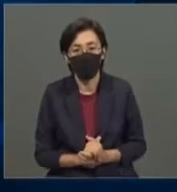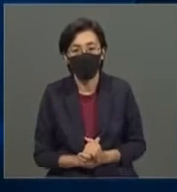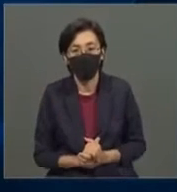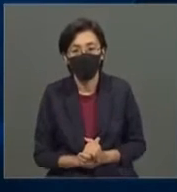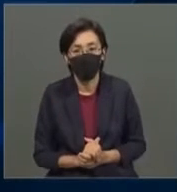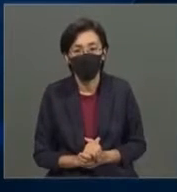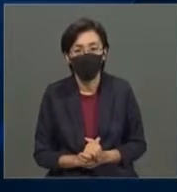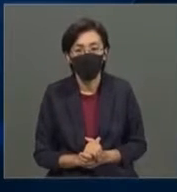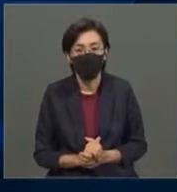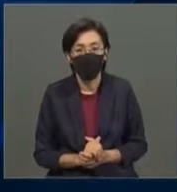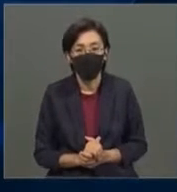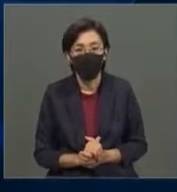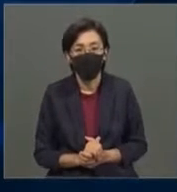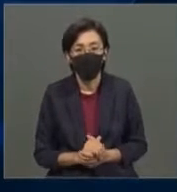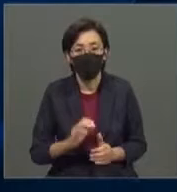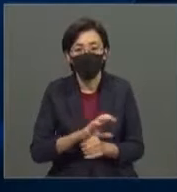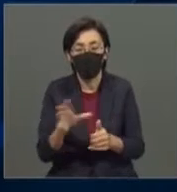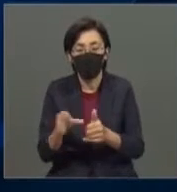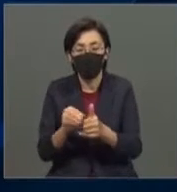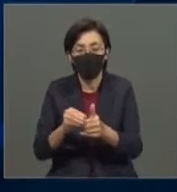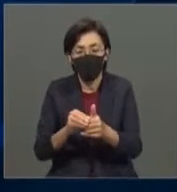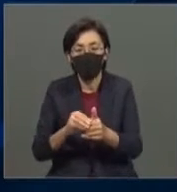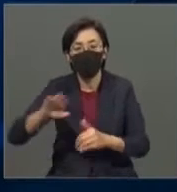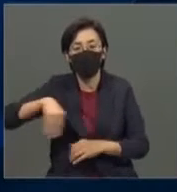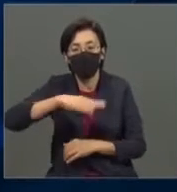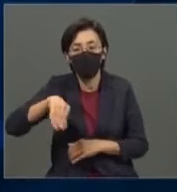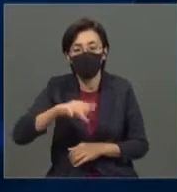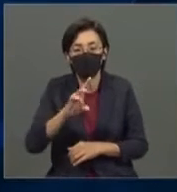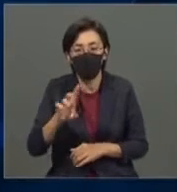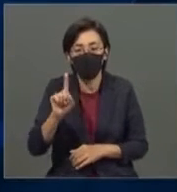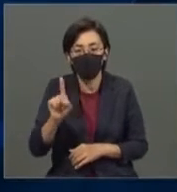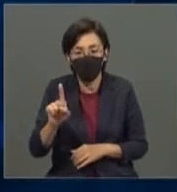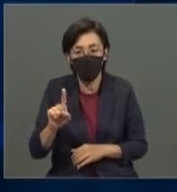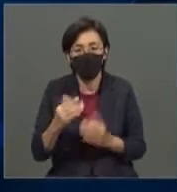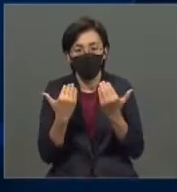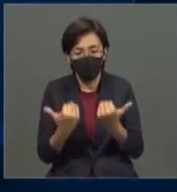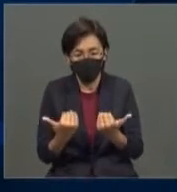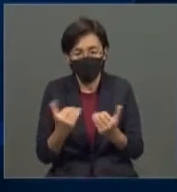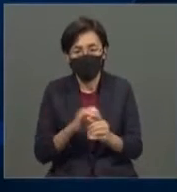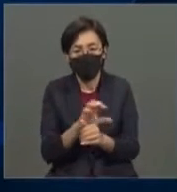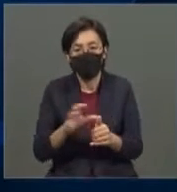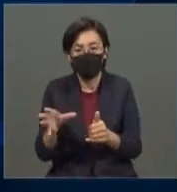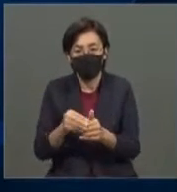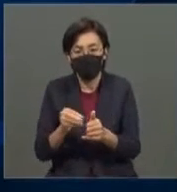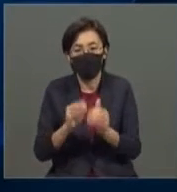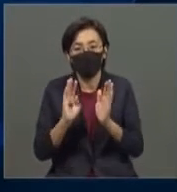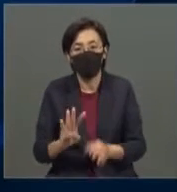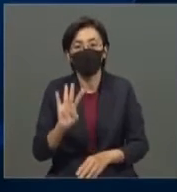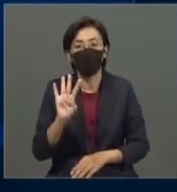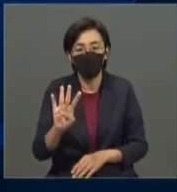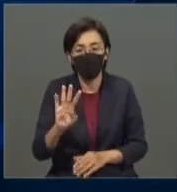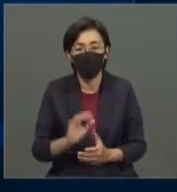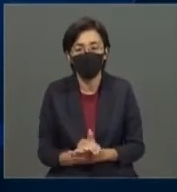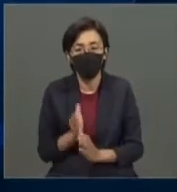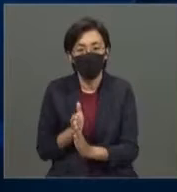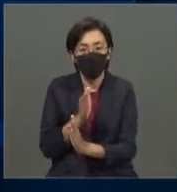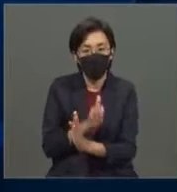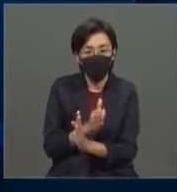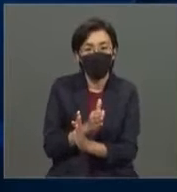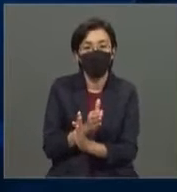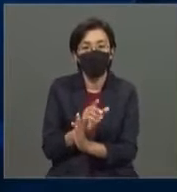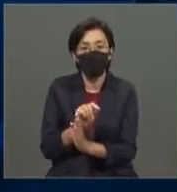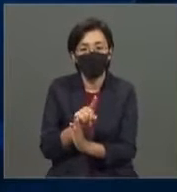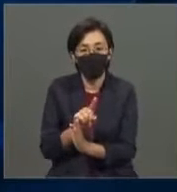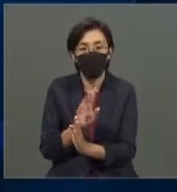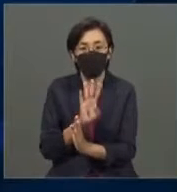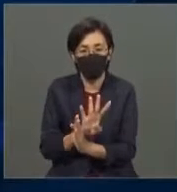นะครับยังอยู่ที่701อยู่นะครับแล้วพบผู้ป่วยวันนี้คือ4รายถ้าย้อนกลับไปวันที่21